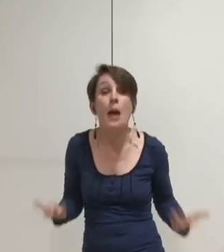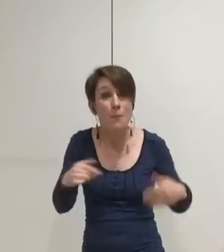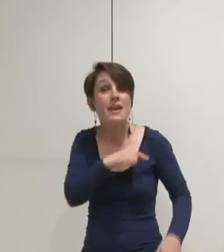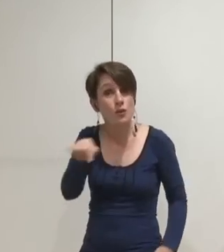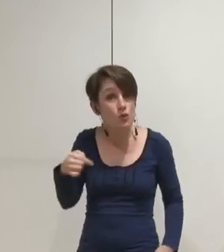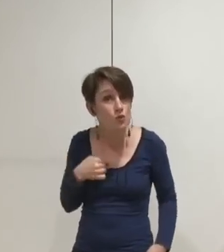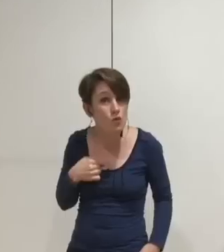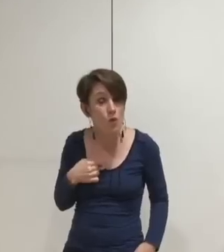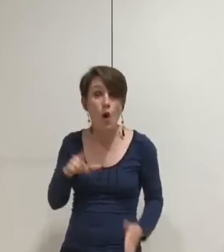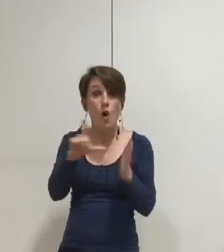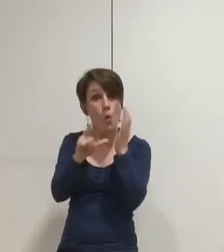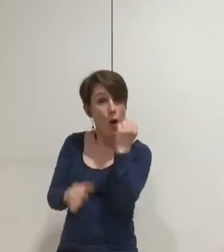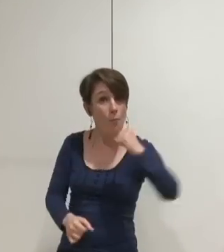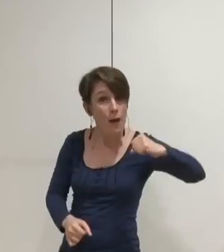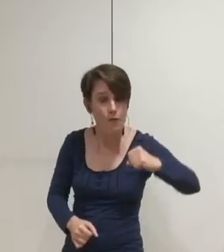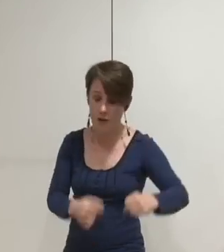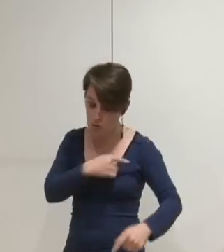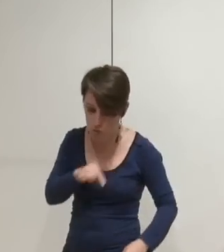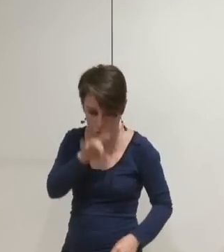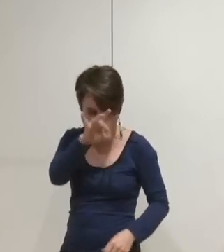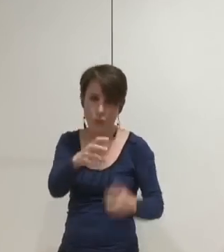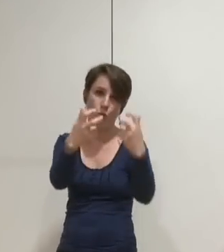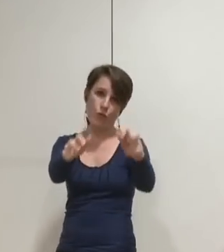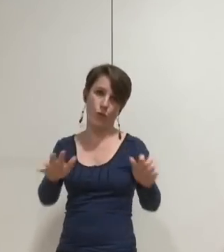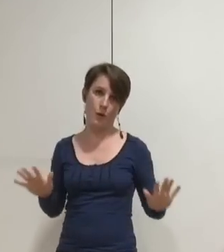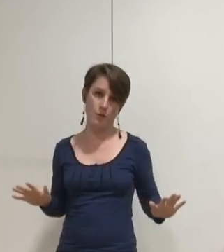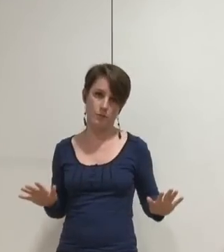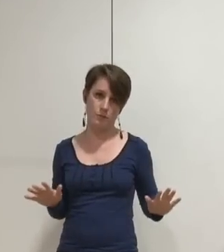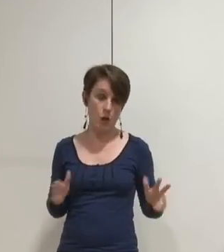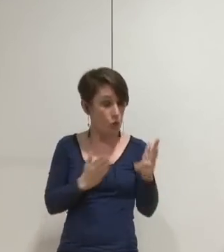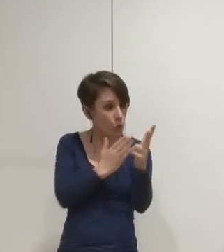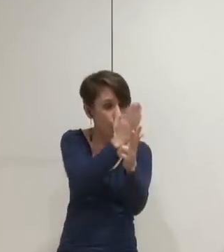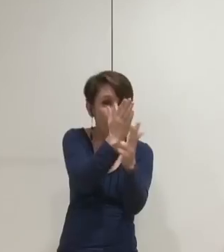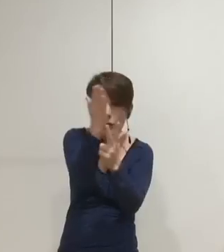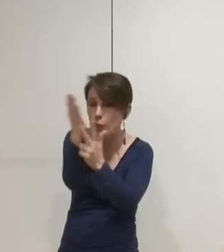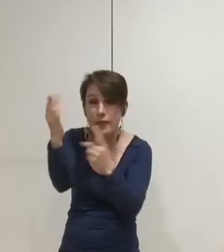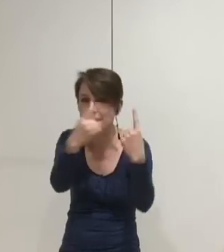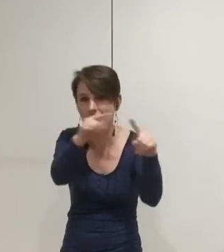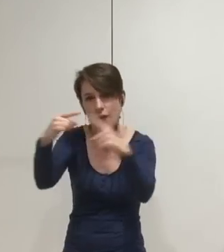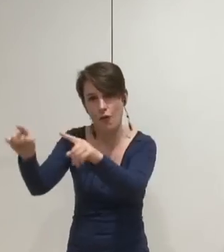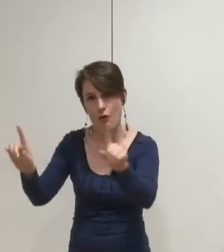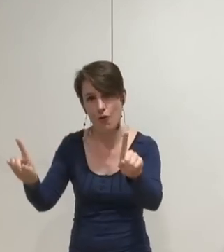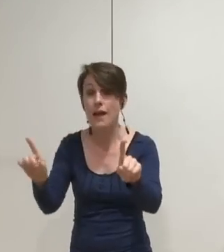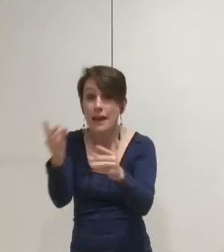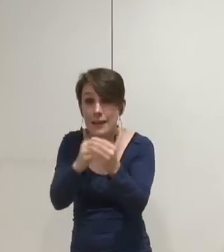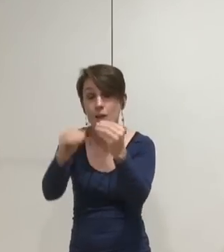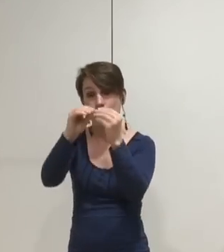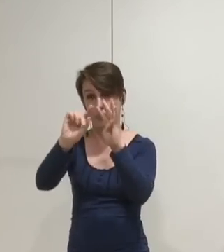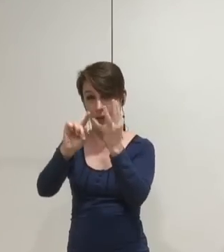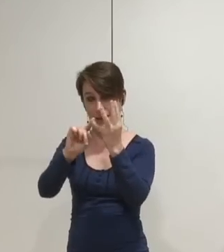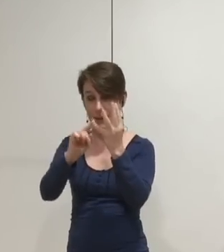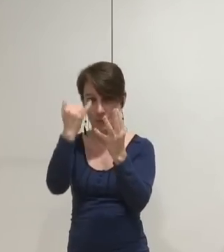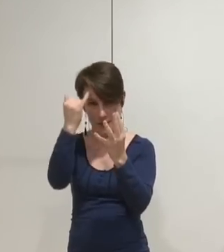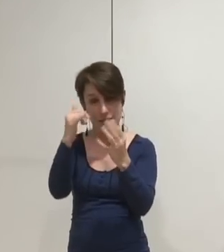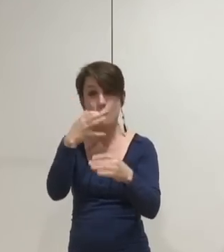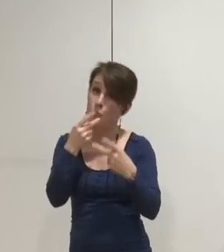nous à ne pas respecter la loi de ce point de vue- là voilà donc c'est trois choses différentes et une supplémentaire que j'ai exprimé ce soir